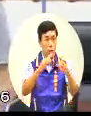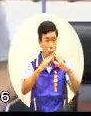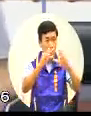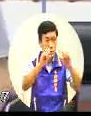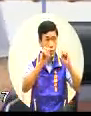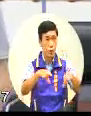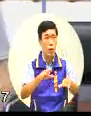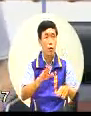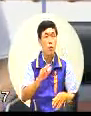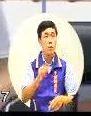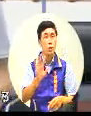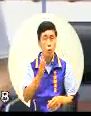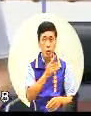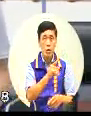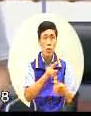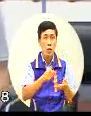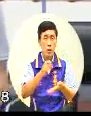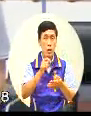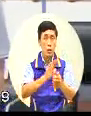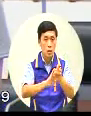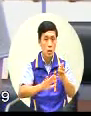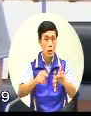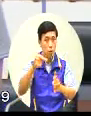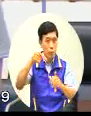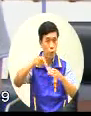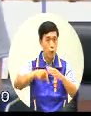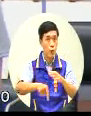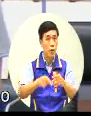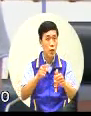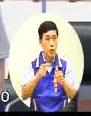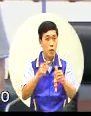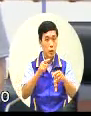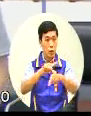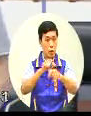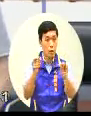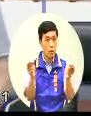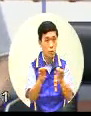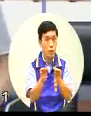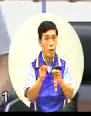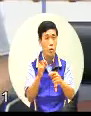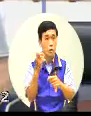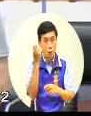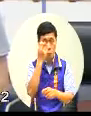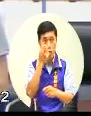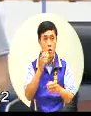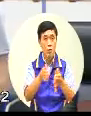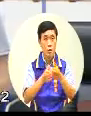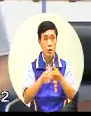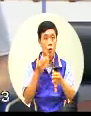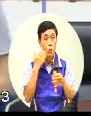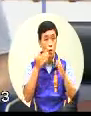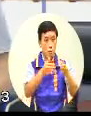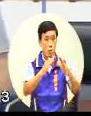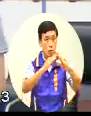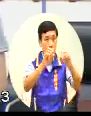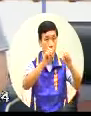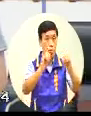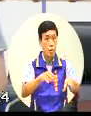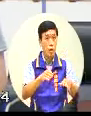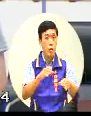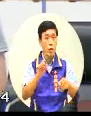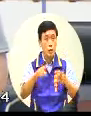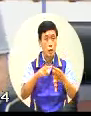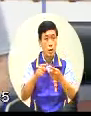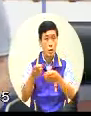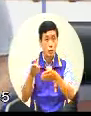有时候不是说影响很深的，可能说暂时先列管。况且在你要拆，咱买开咱起户真侪经费